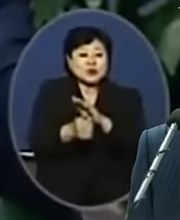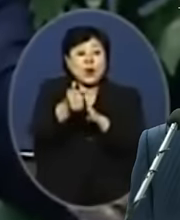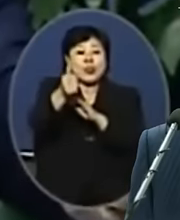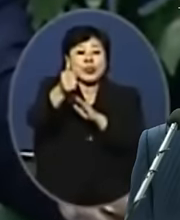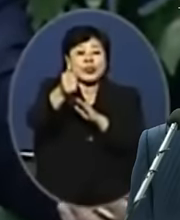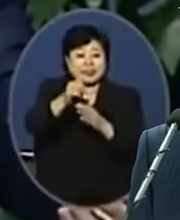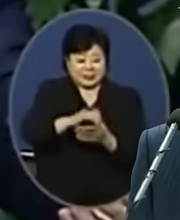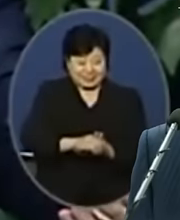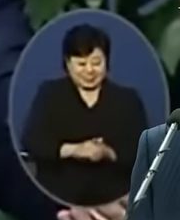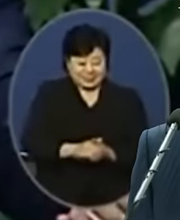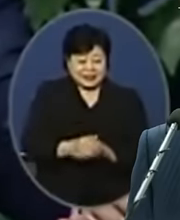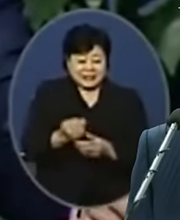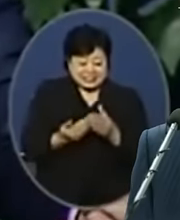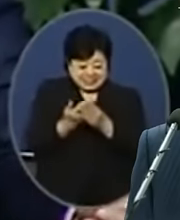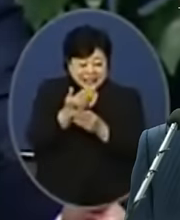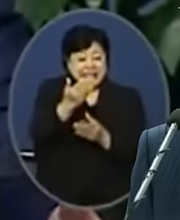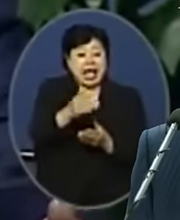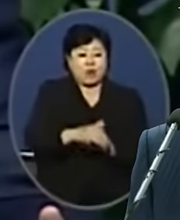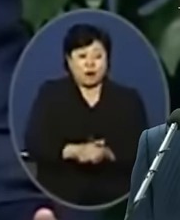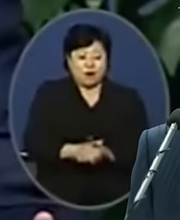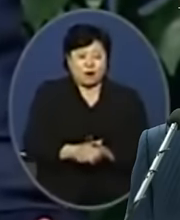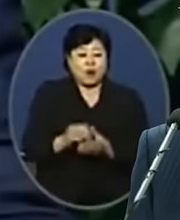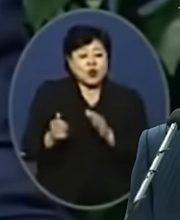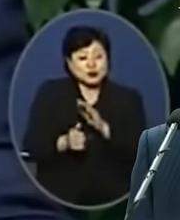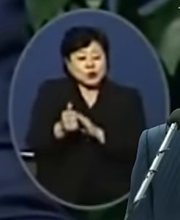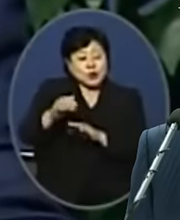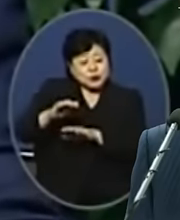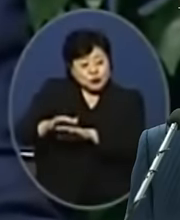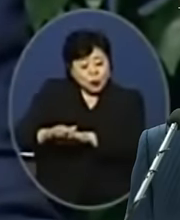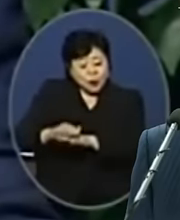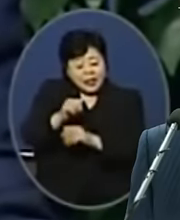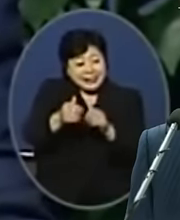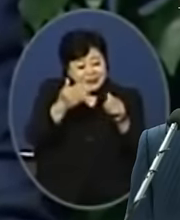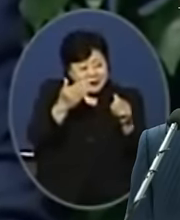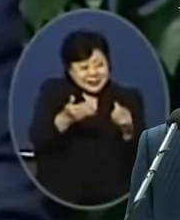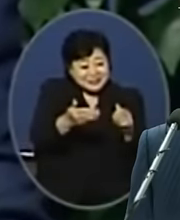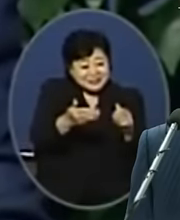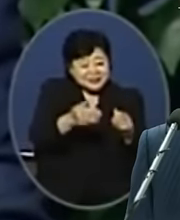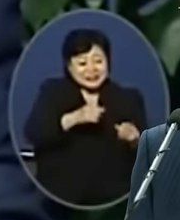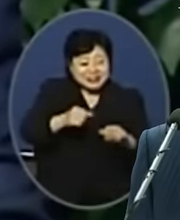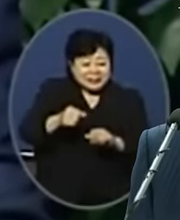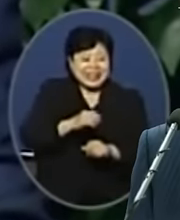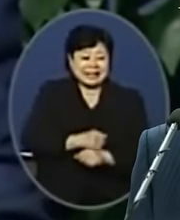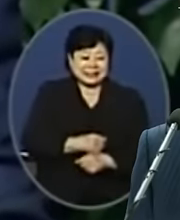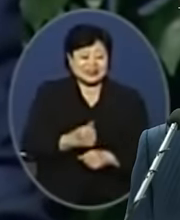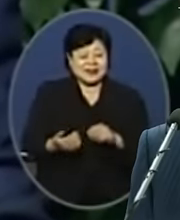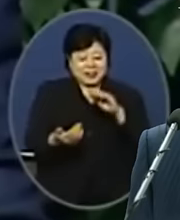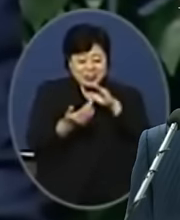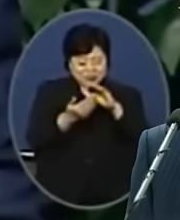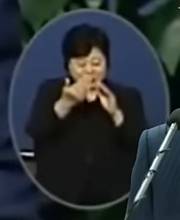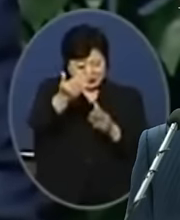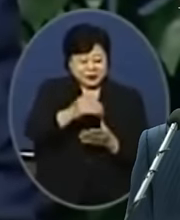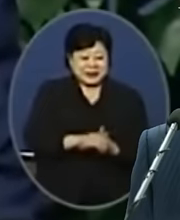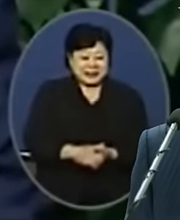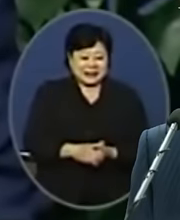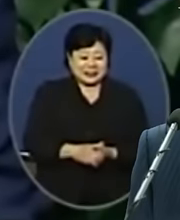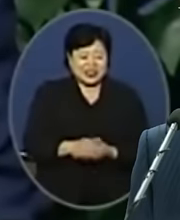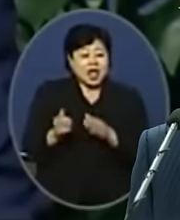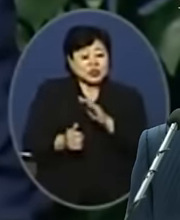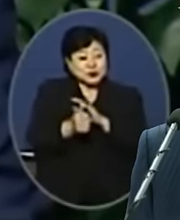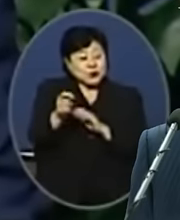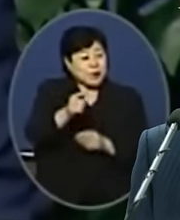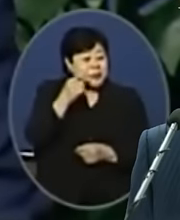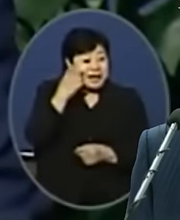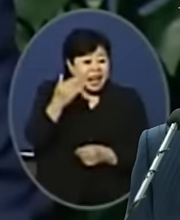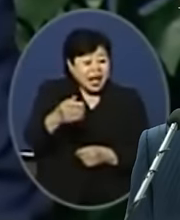소원을 생기게 하여 그 소원을 두고서 하나님이 역사해서 이루어지게 한다. 그 소원이